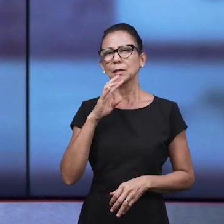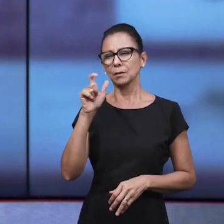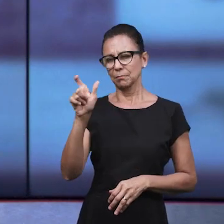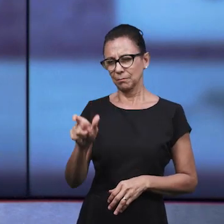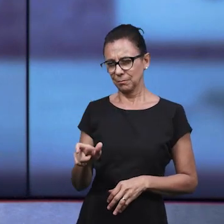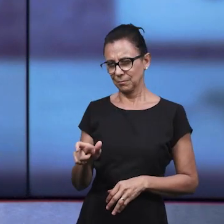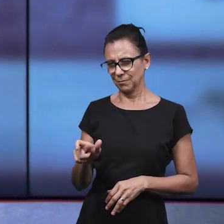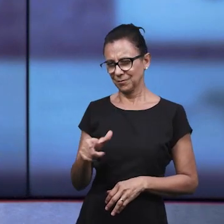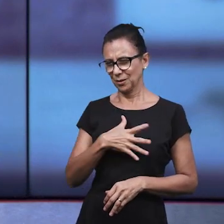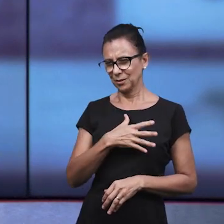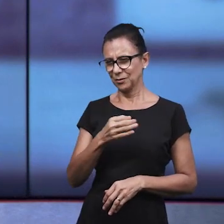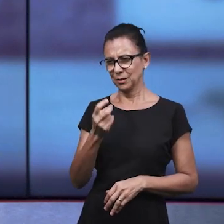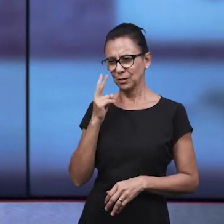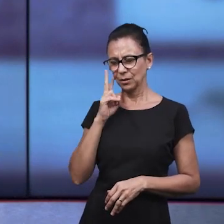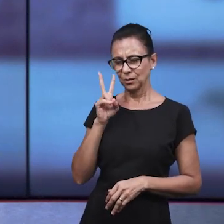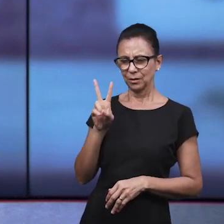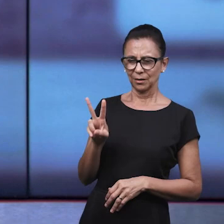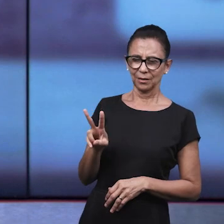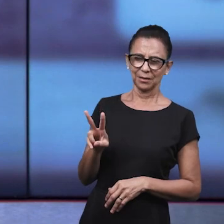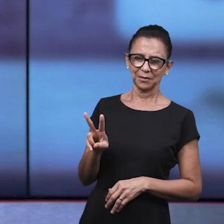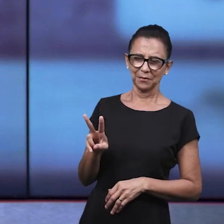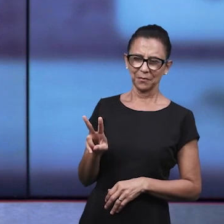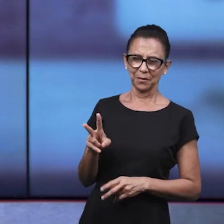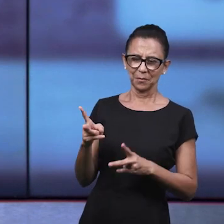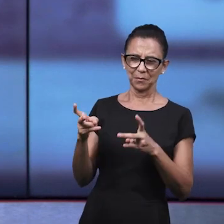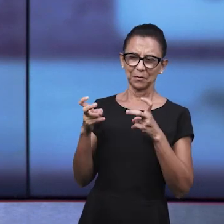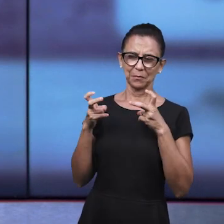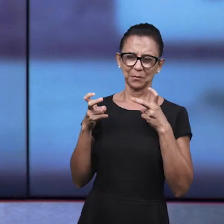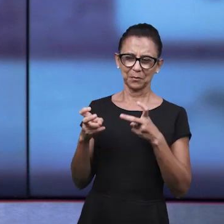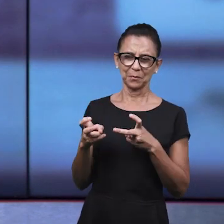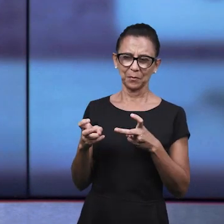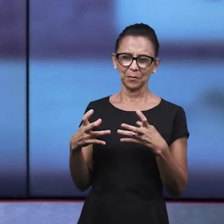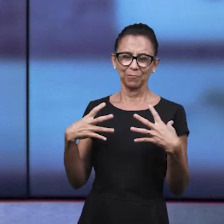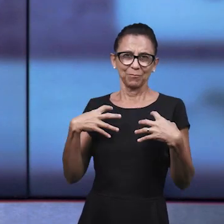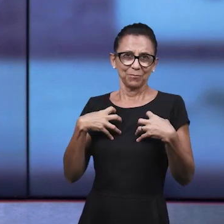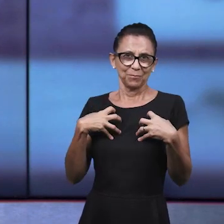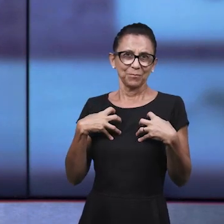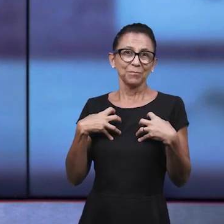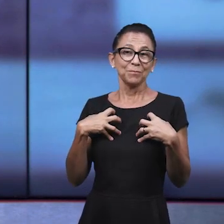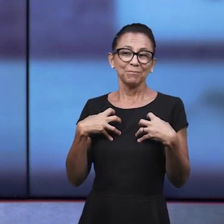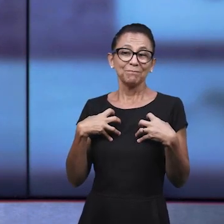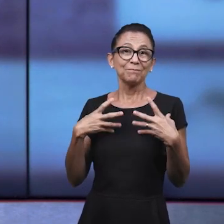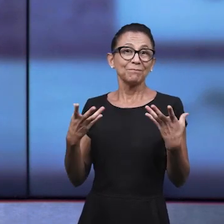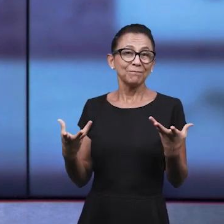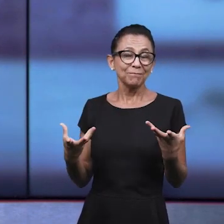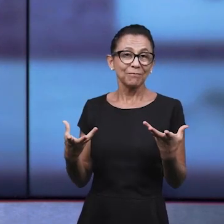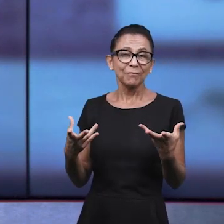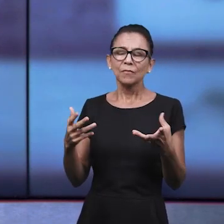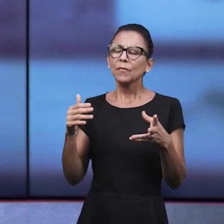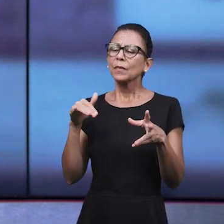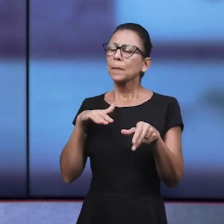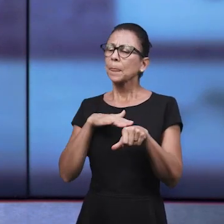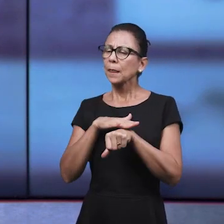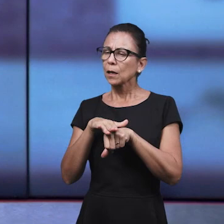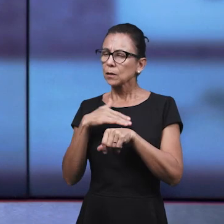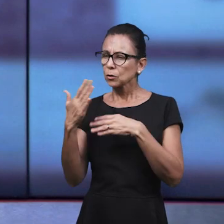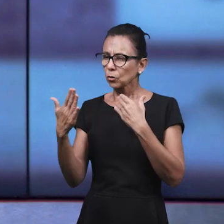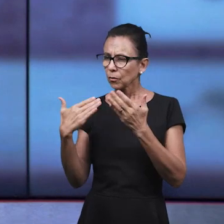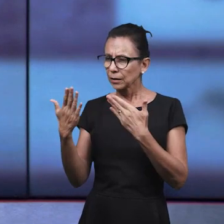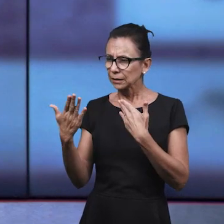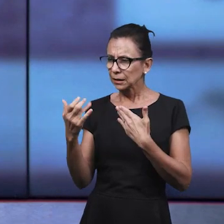et euh, est-ce que nous connaissons nos enfants quand nous regardons vers eux? Est-ce que nous identifions ce qu'ils